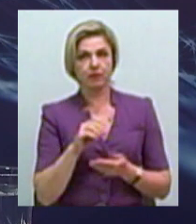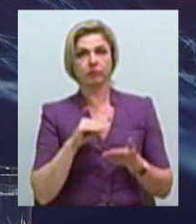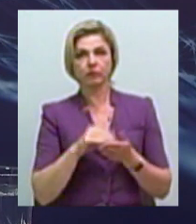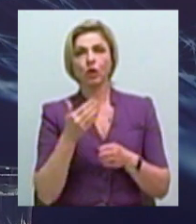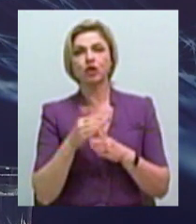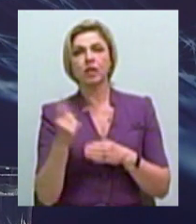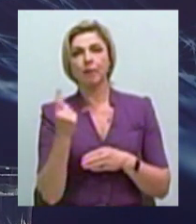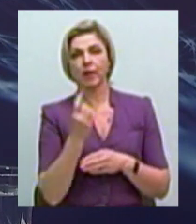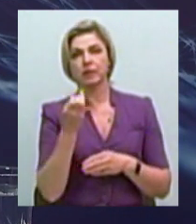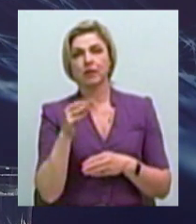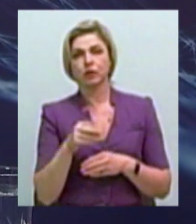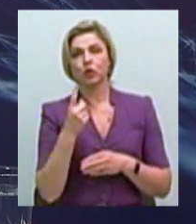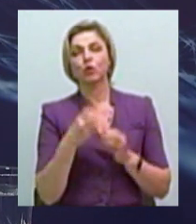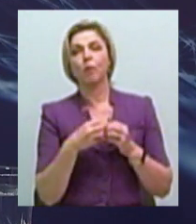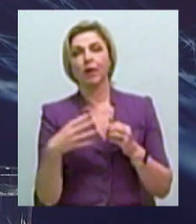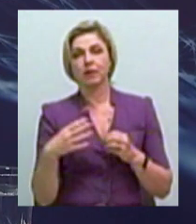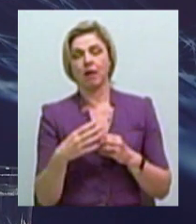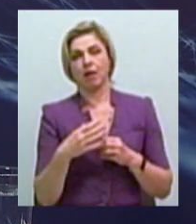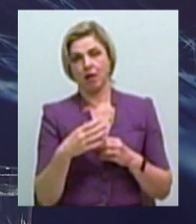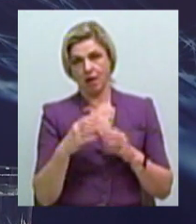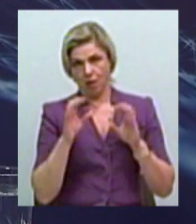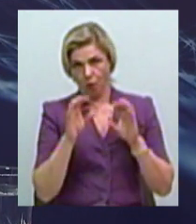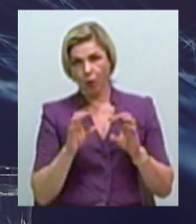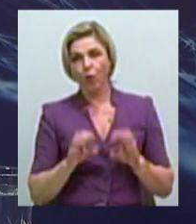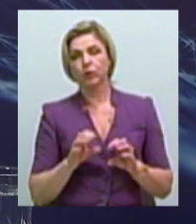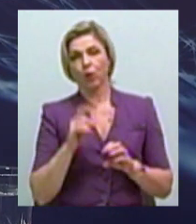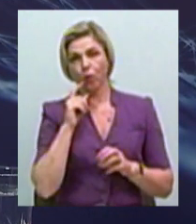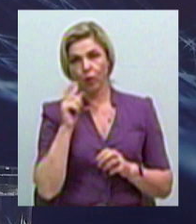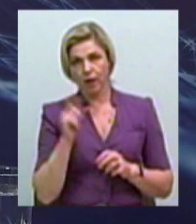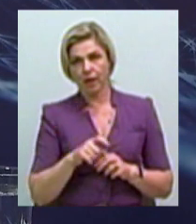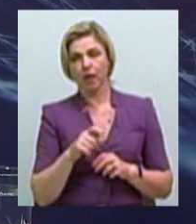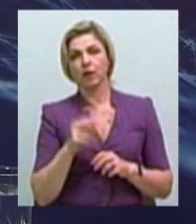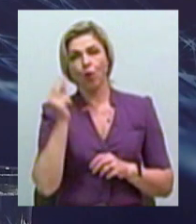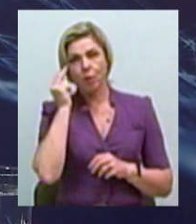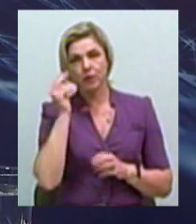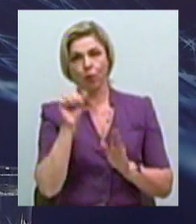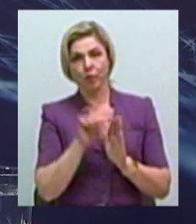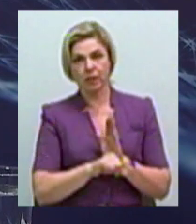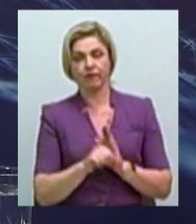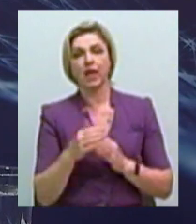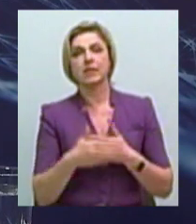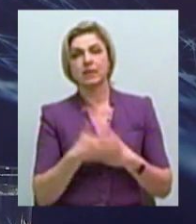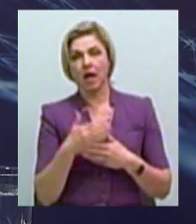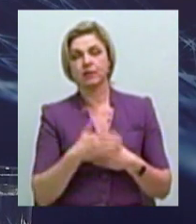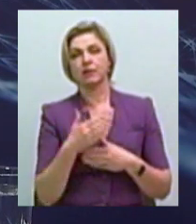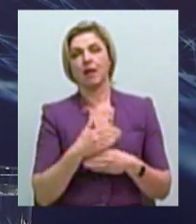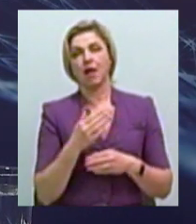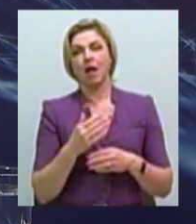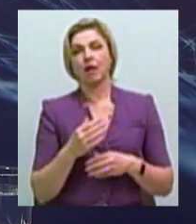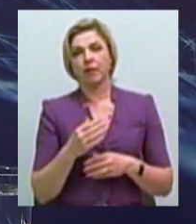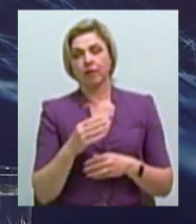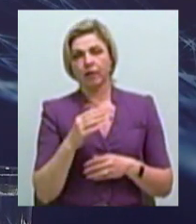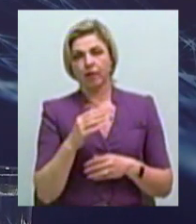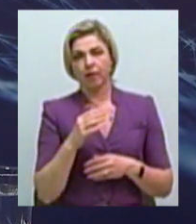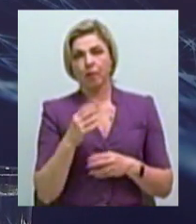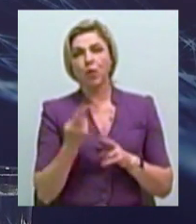частина 1 стаття 115 Карного кодексу України «Умисне вбивство», санкція якої передбачає покарання у